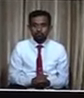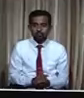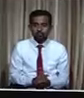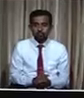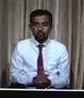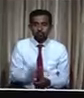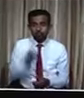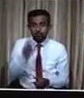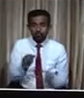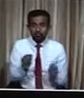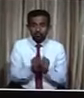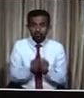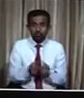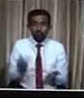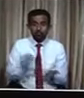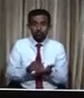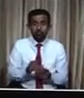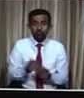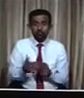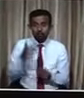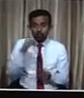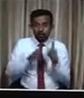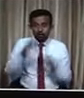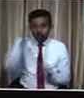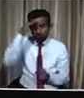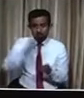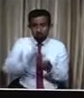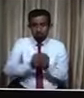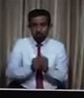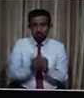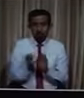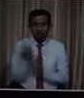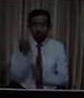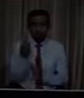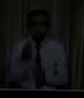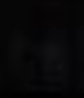கருமந்திரிமாசம்பந்தேன் கருகத்தானாயகத்துமாகிய அவதானியம் கருகத்தானாயகத்துமா அவசியம் கிளபாதை சம்பந்தம் எதுமாக நியோகிய கிளபாதை உபதுமாலாய கரலாத கிரியாவை சம்பந்தம் கருகத்தானாயகத்துமாட்ட சன்சோதனை கிரிமி ஐத்திய கதாக்கரணியான்.